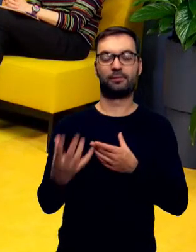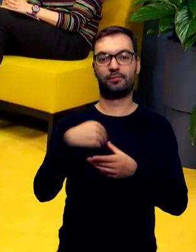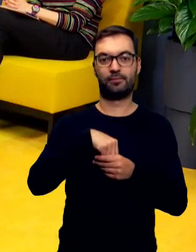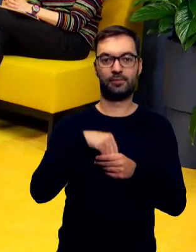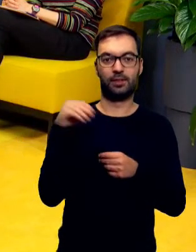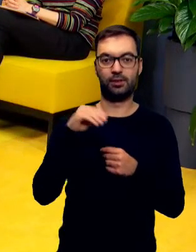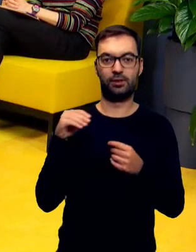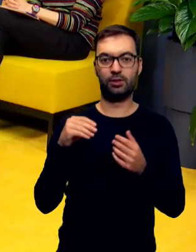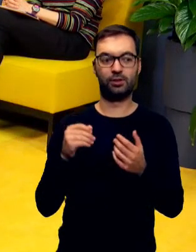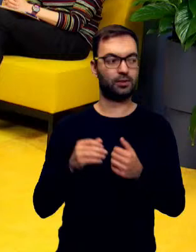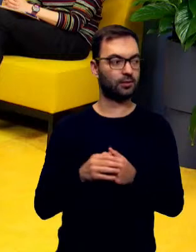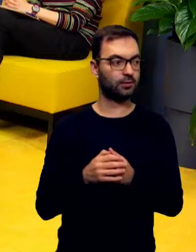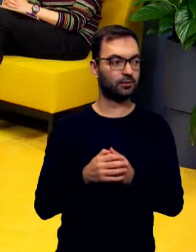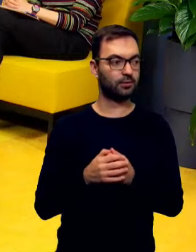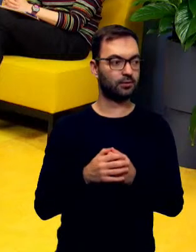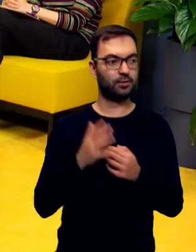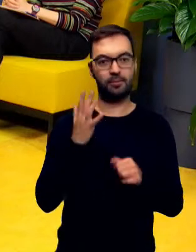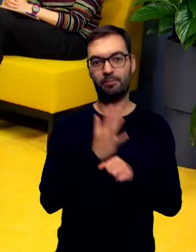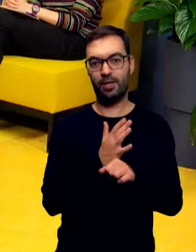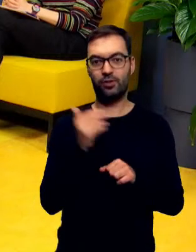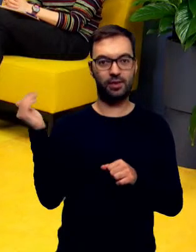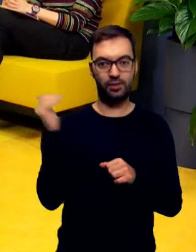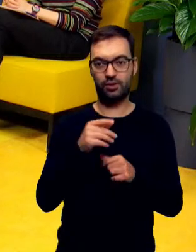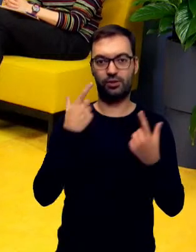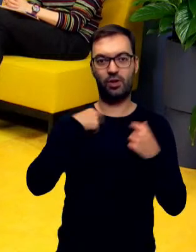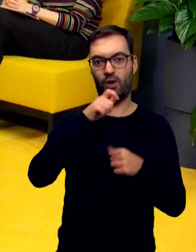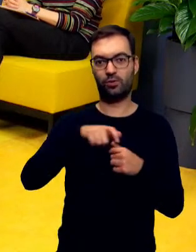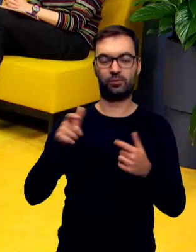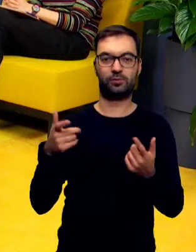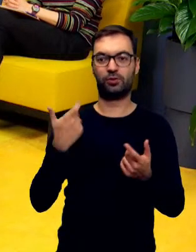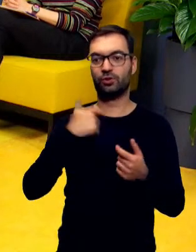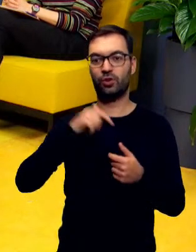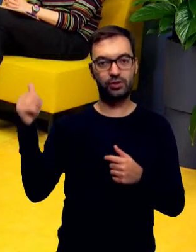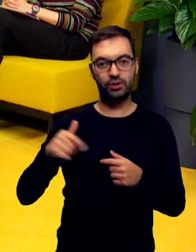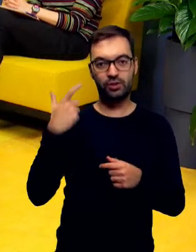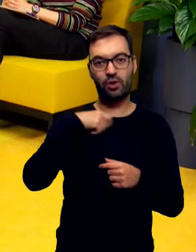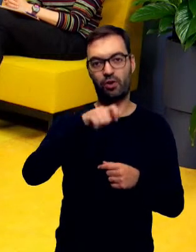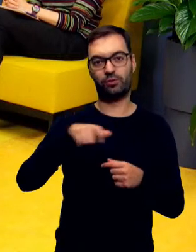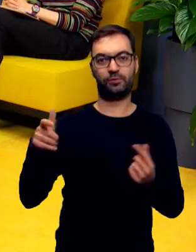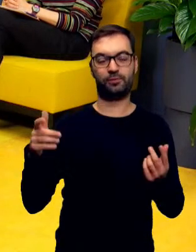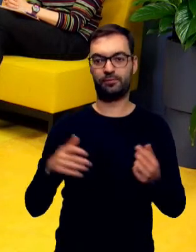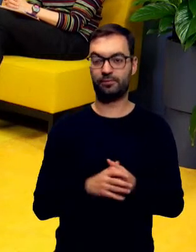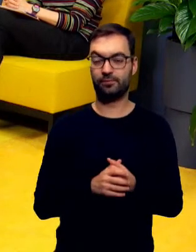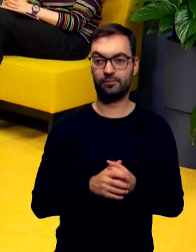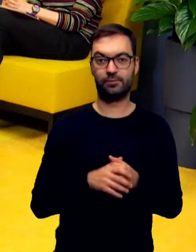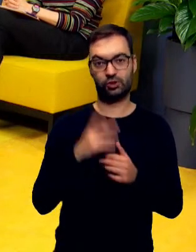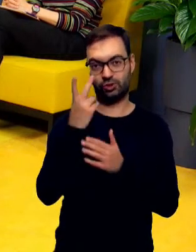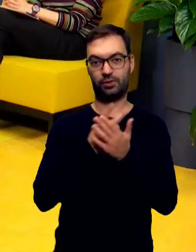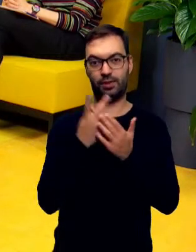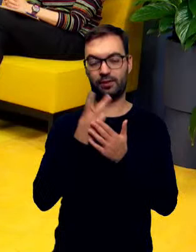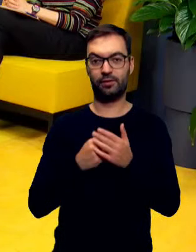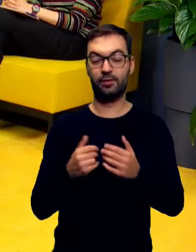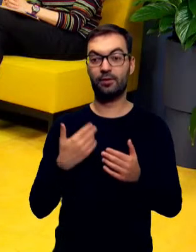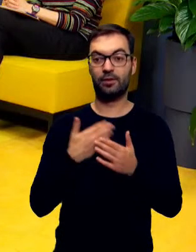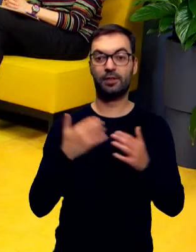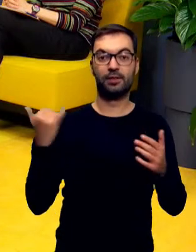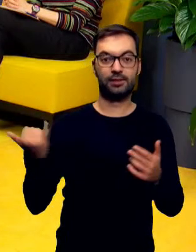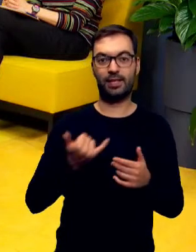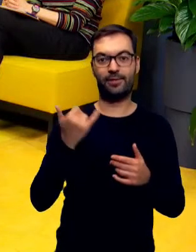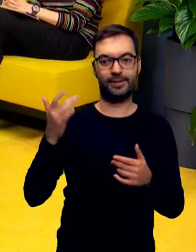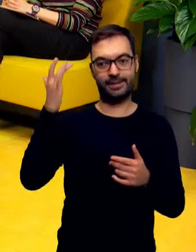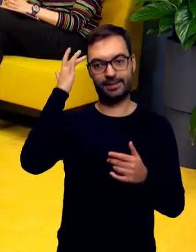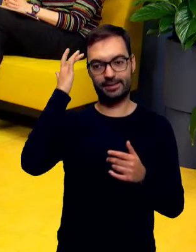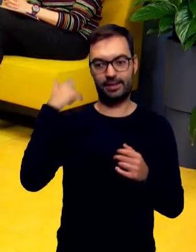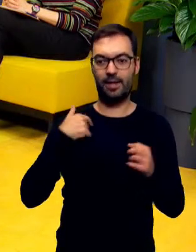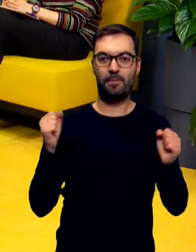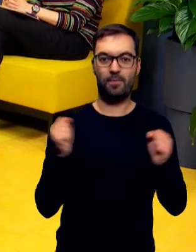dołącza, nie wiem, 50 tysięcy osób, 100 tysięcy osób, prawda, czytelników. Więc zawsze jest ten